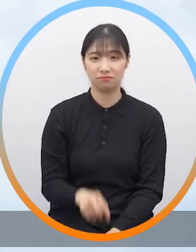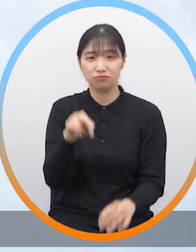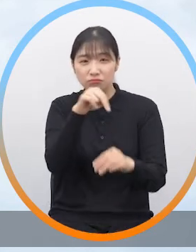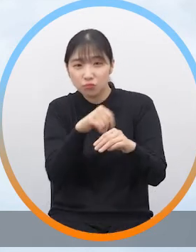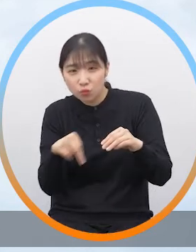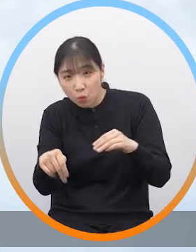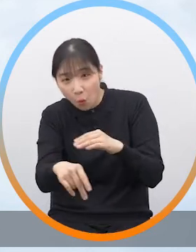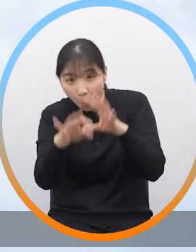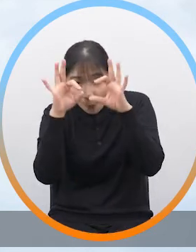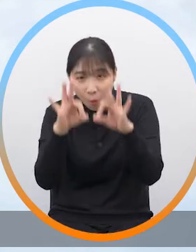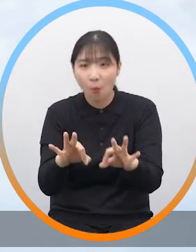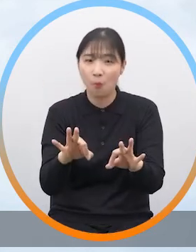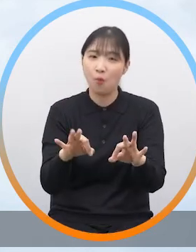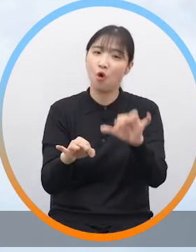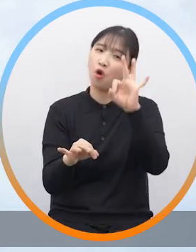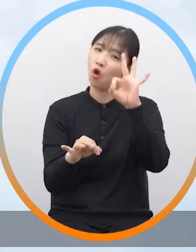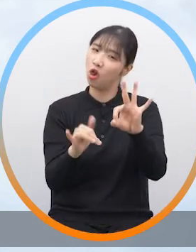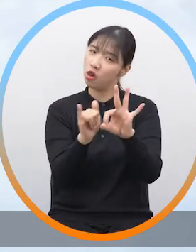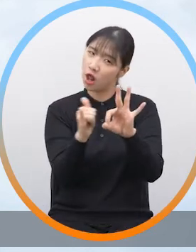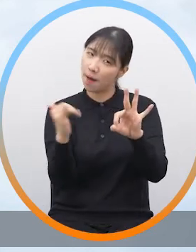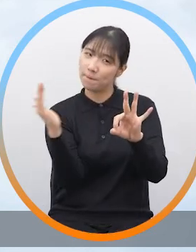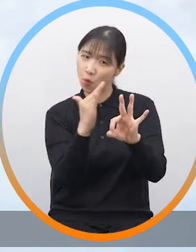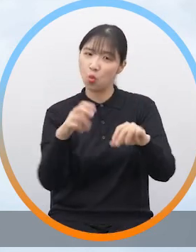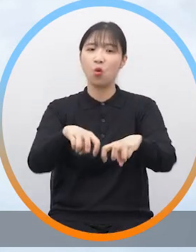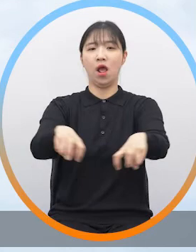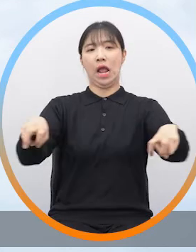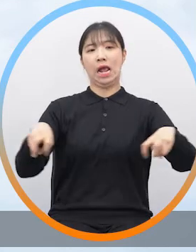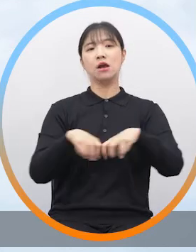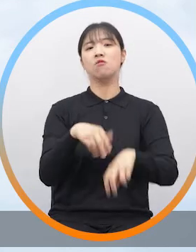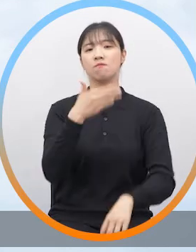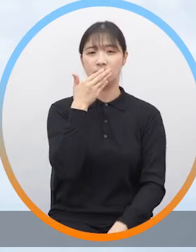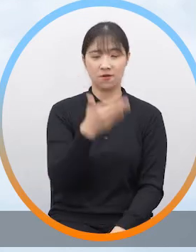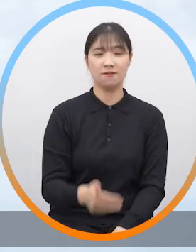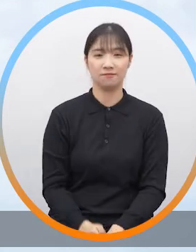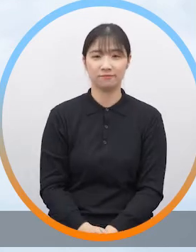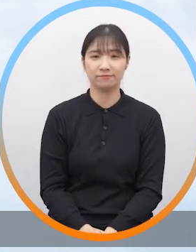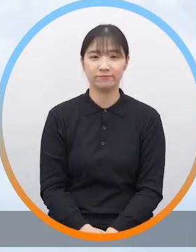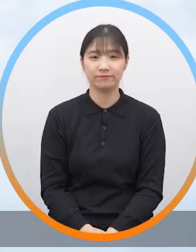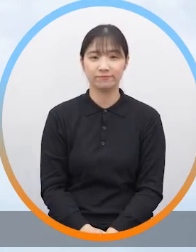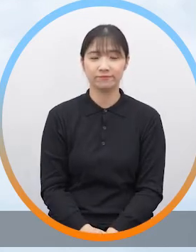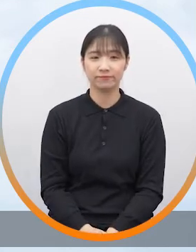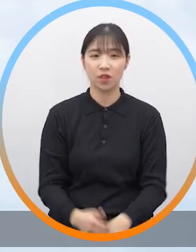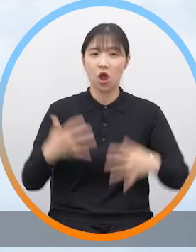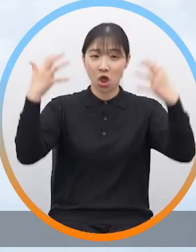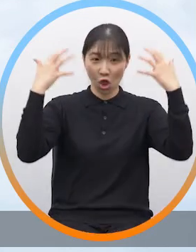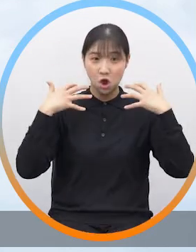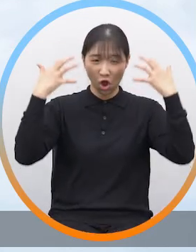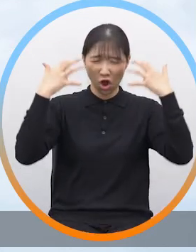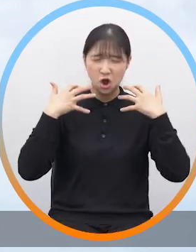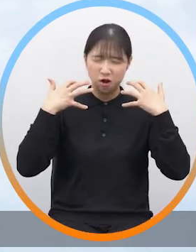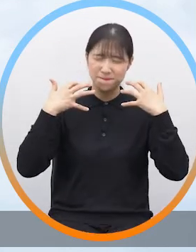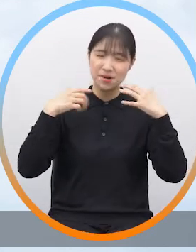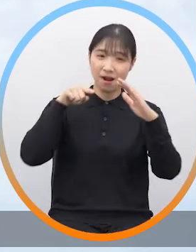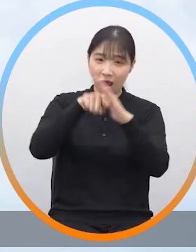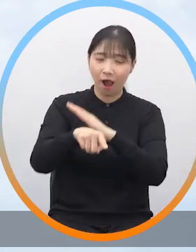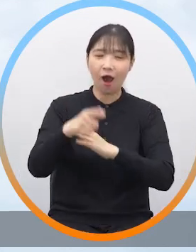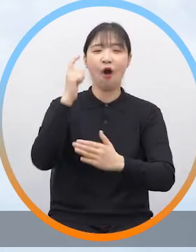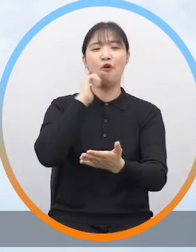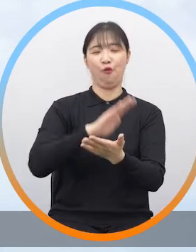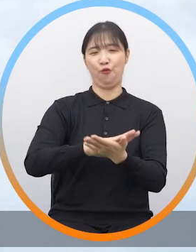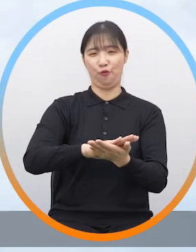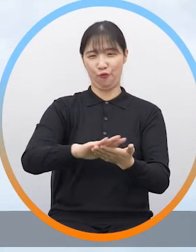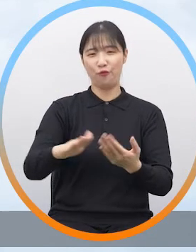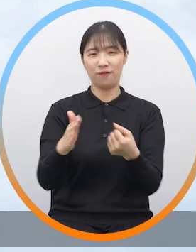내려가 보면은 10여 명 이상이 앉아서 이렇게 할 수 있는 그런 곳이 있어요. 특히 여름철에 가도 아주 시원합니다.